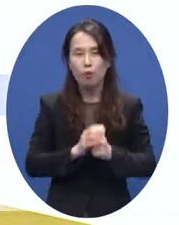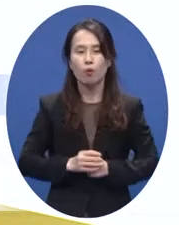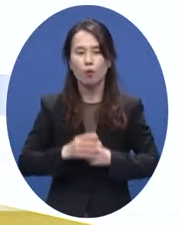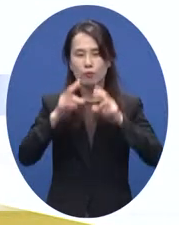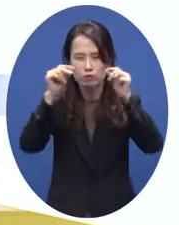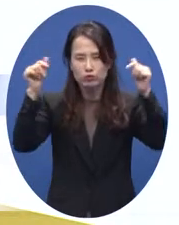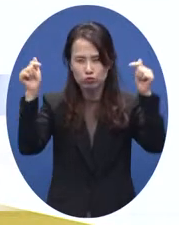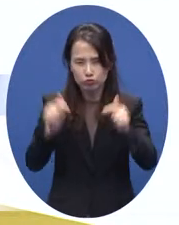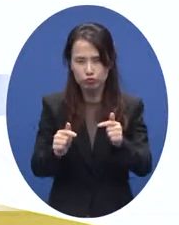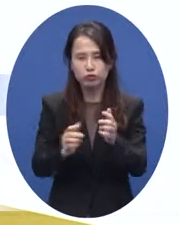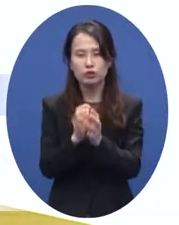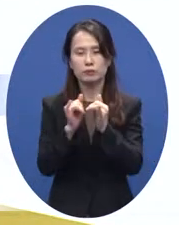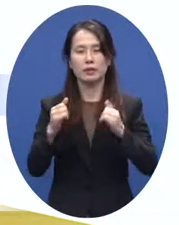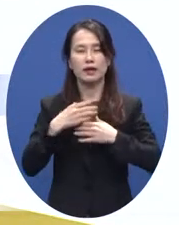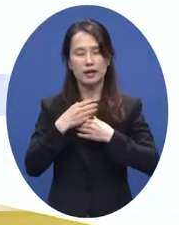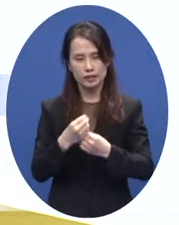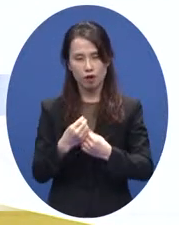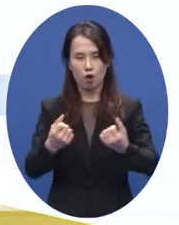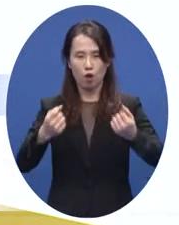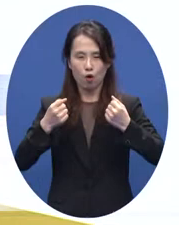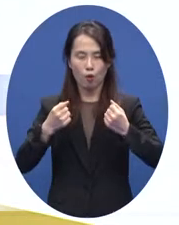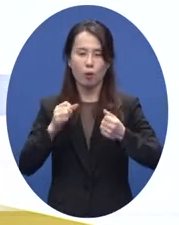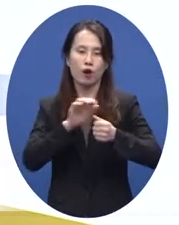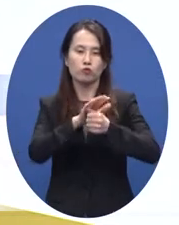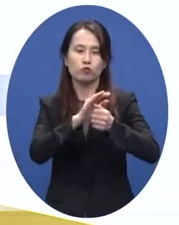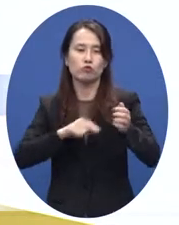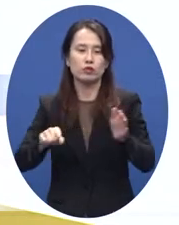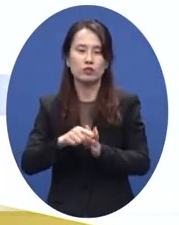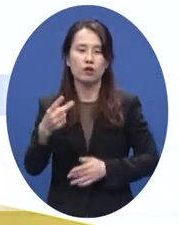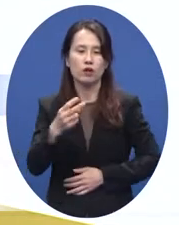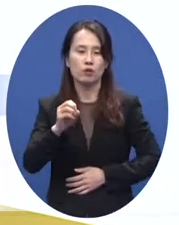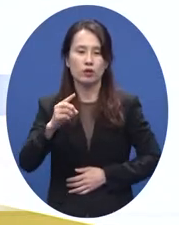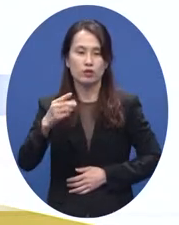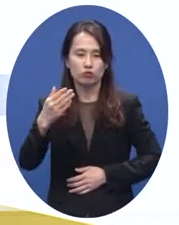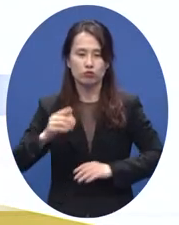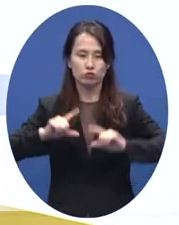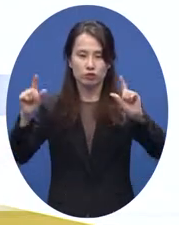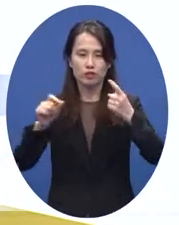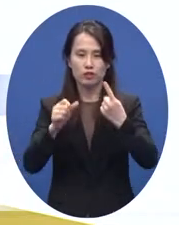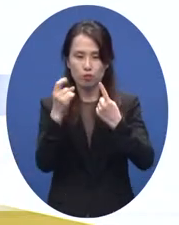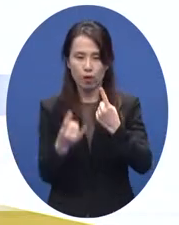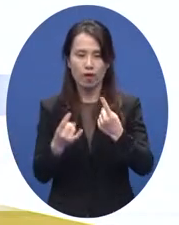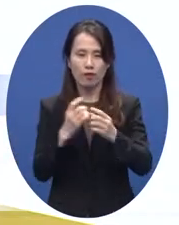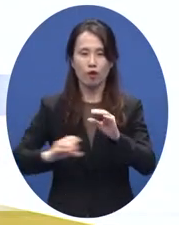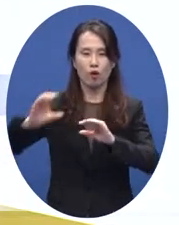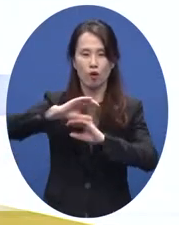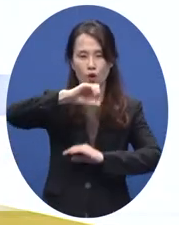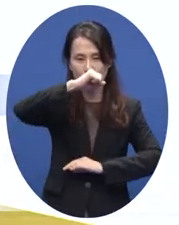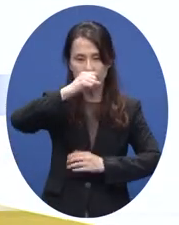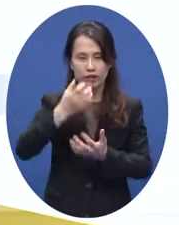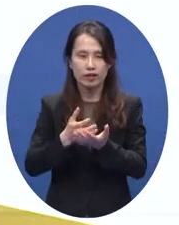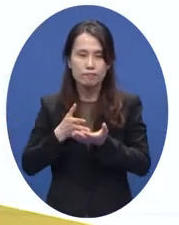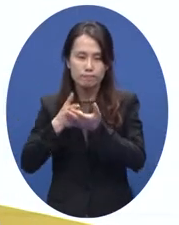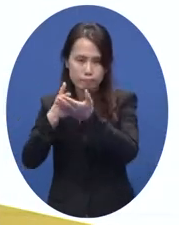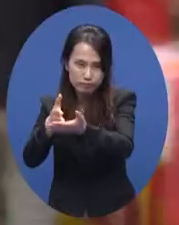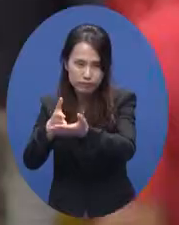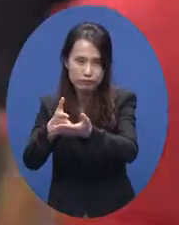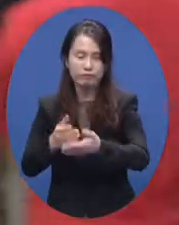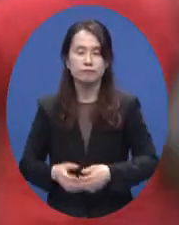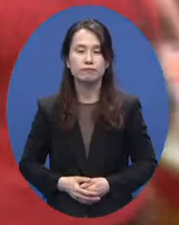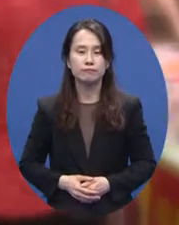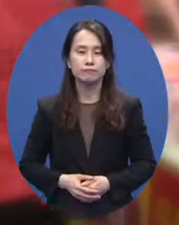안전과 건강권 확보를 위해 2019년 제1회 추가경정예산안을 편성하여 오늘 의회에 제출하고자